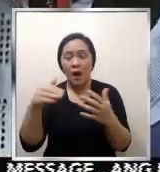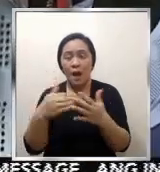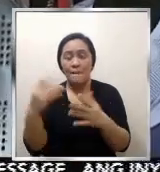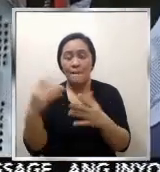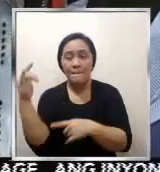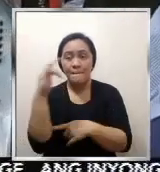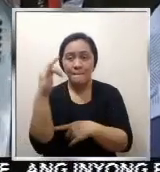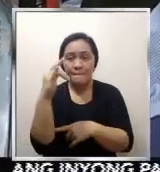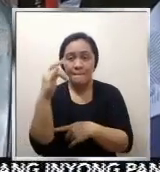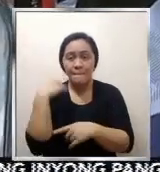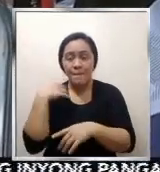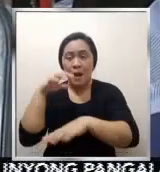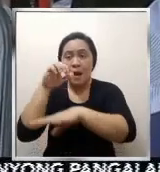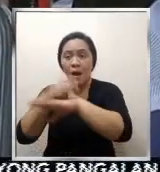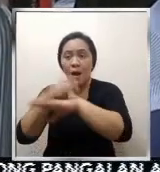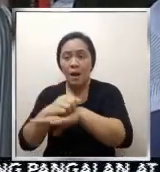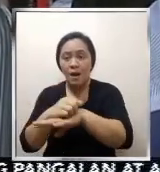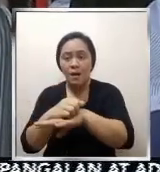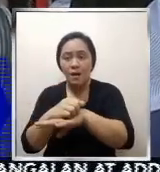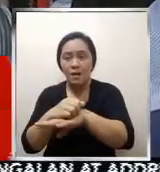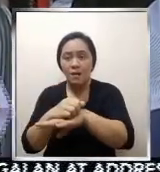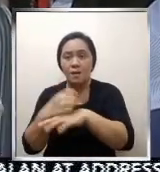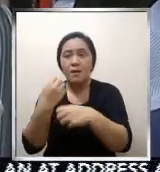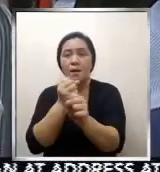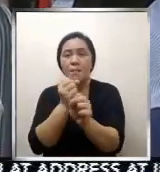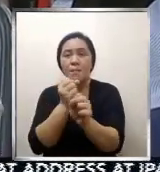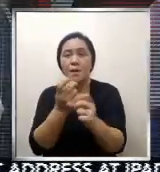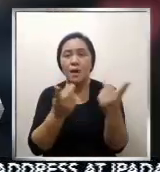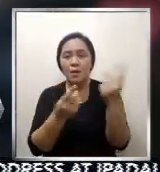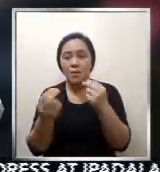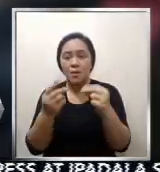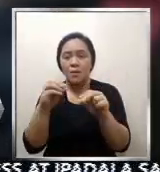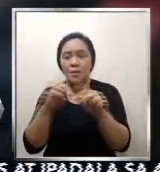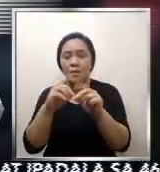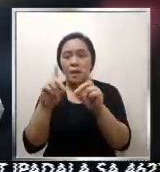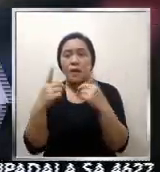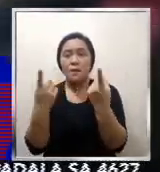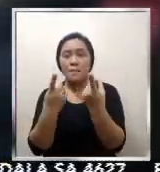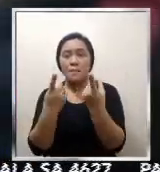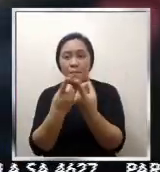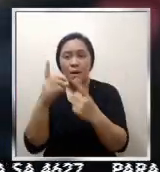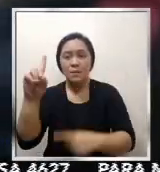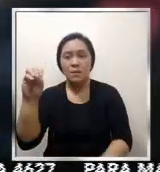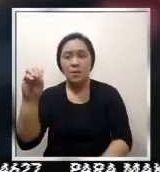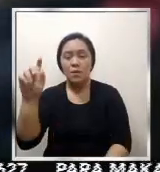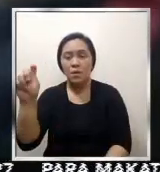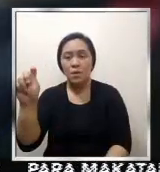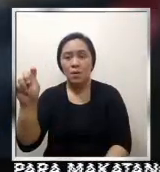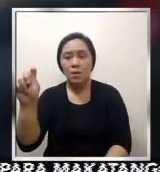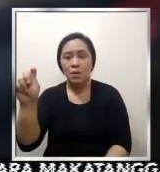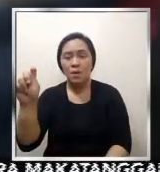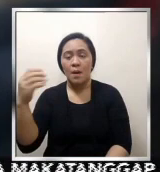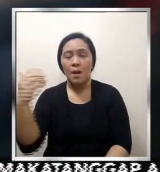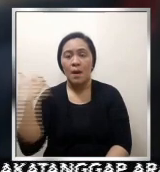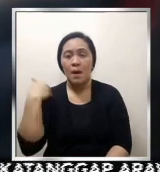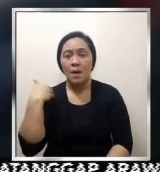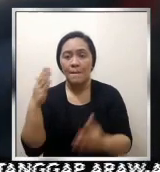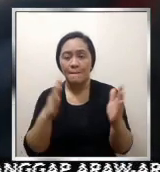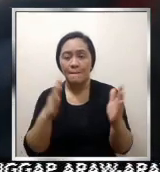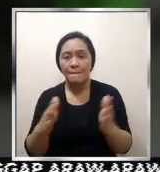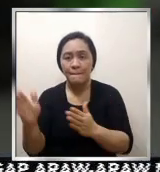flights. Gumagawa na ng paraan ang Department of Transportation. Ang gagawin namin, proper coordination na lang sa LGU